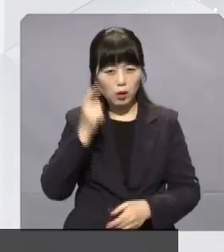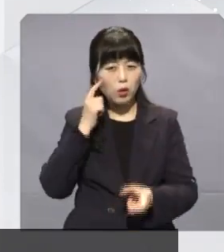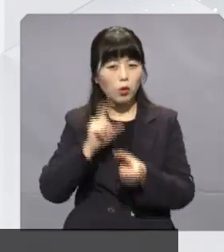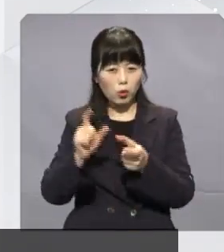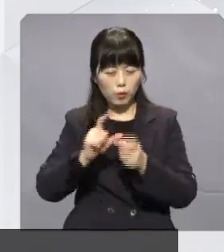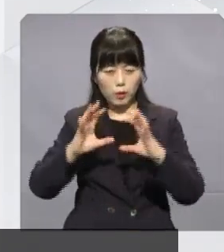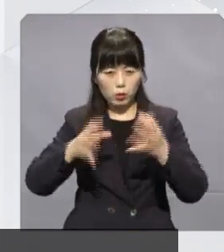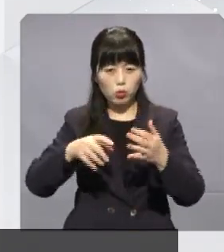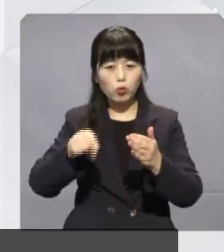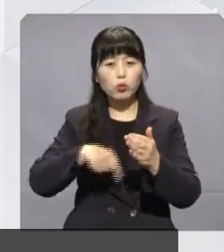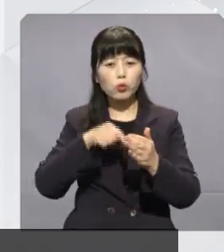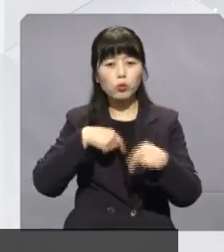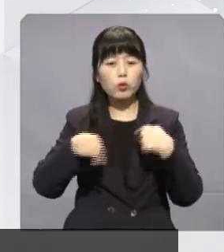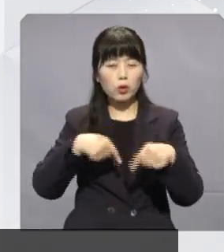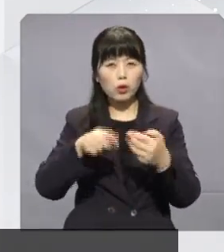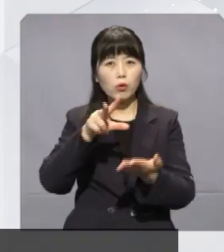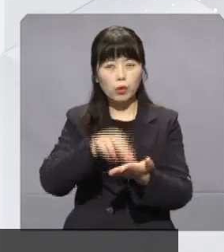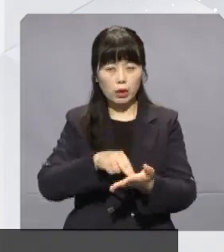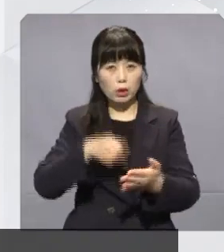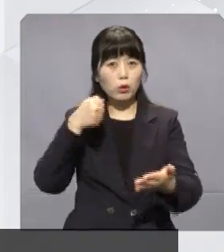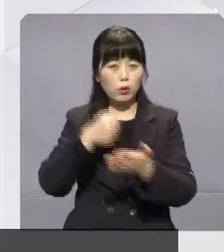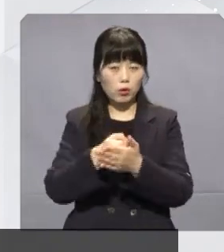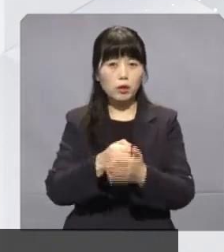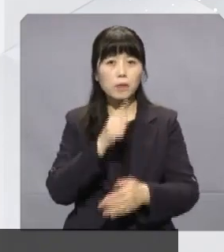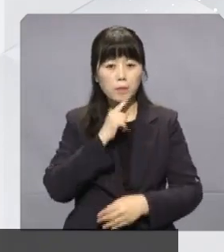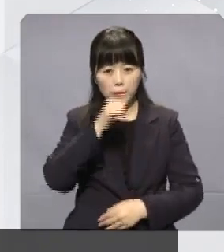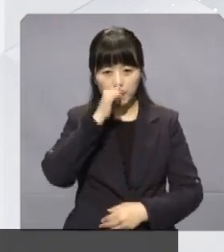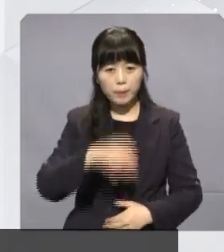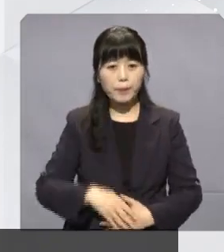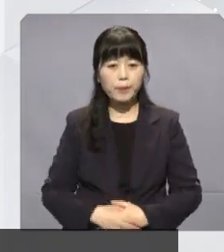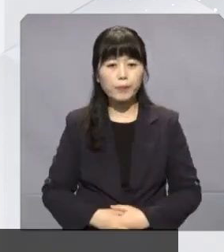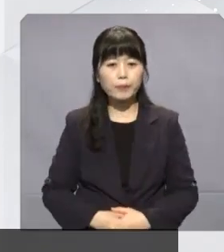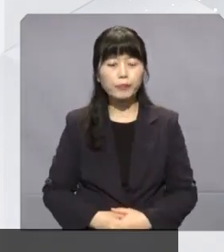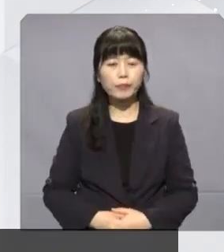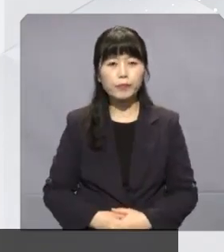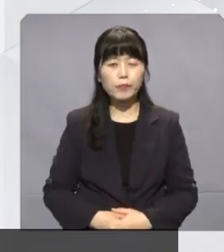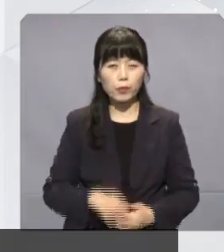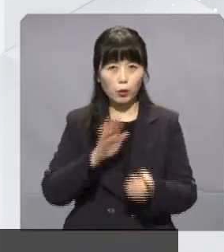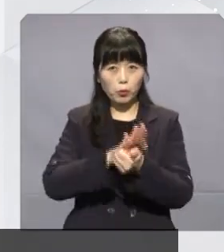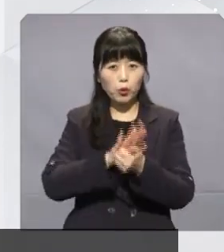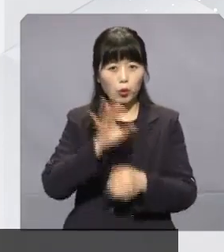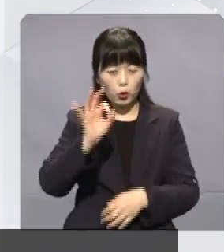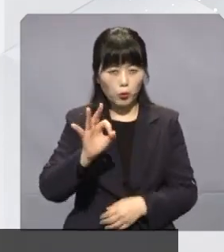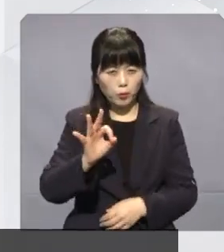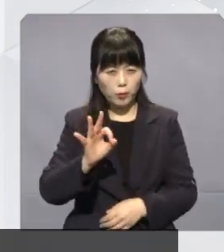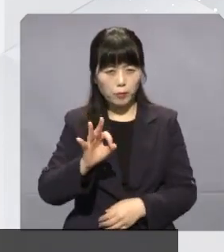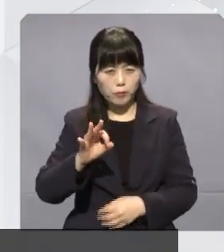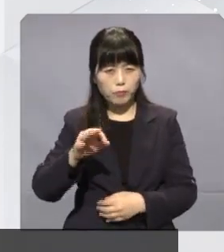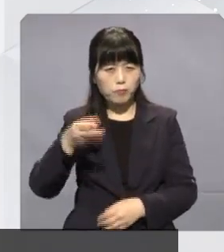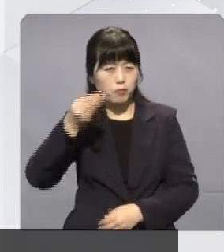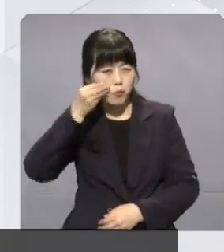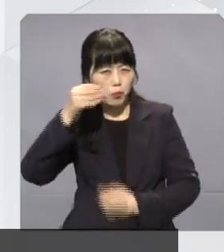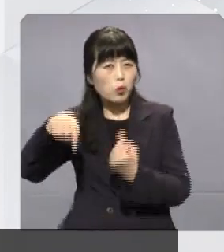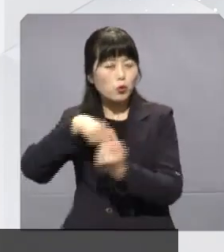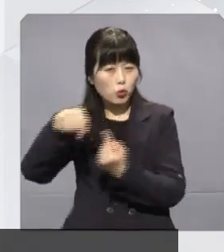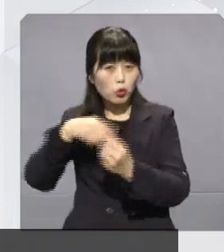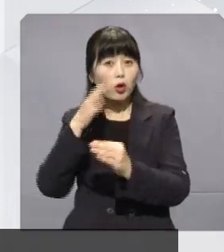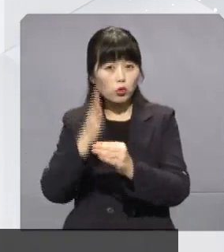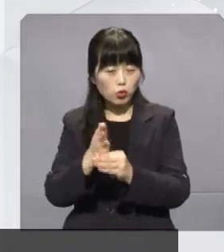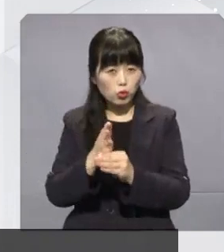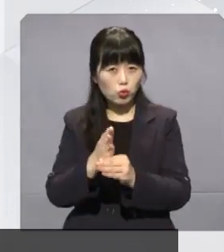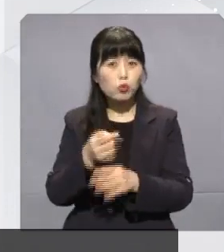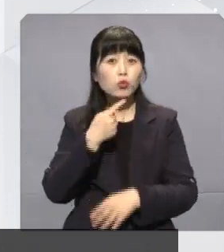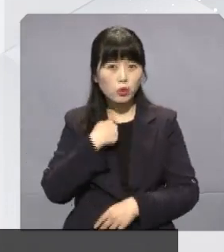국정과제로 선정한다 이런 이야기를 했습니다 뭐 한마디로 보조금이 너무 방만하게 운영이 되고 있다